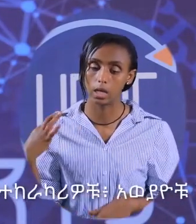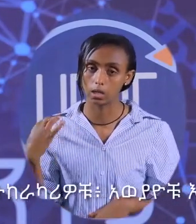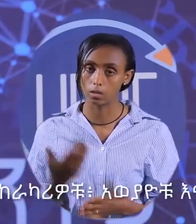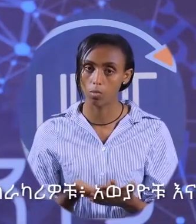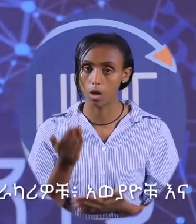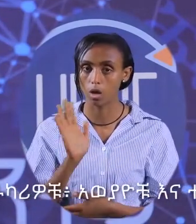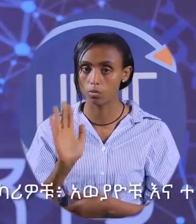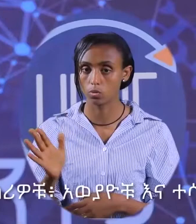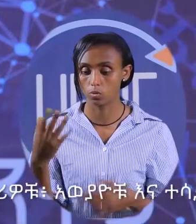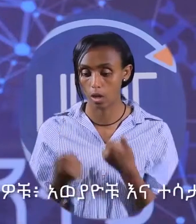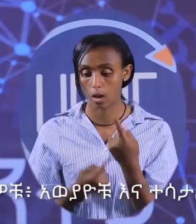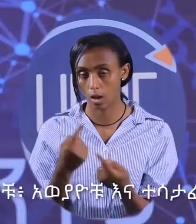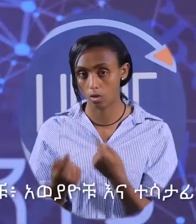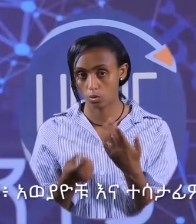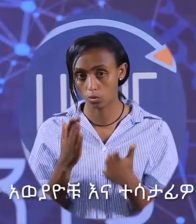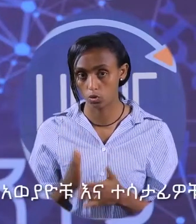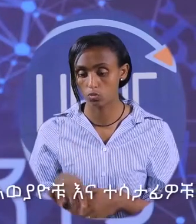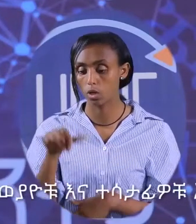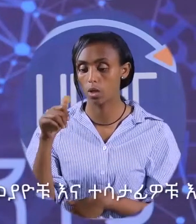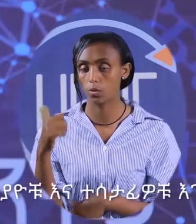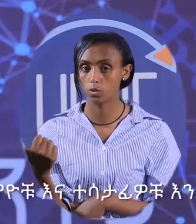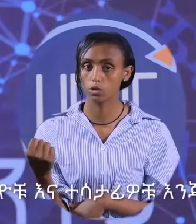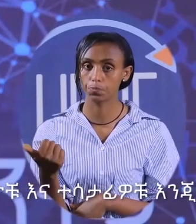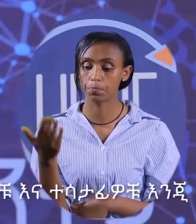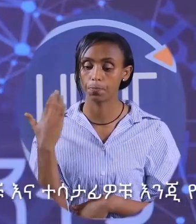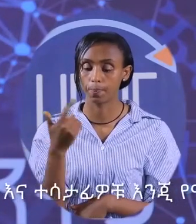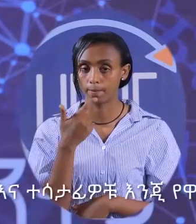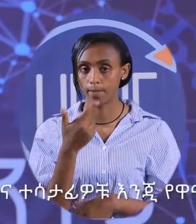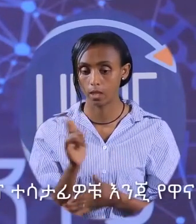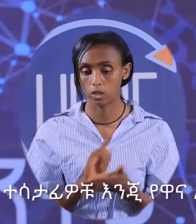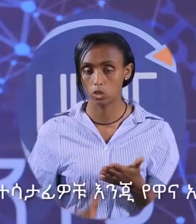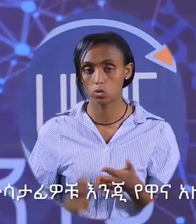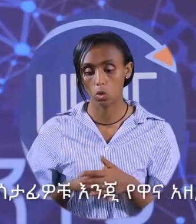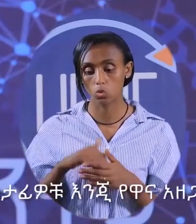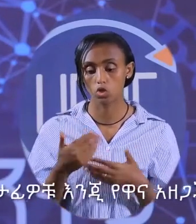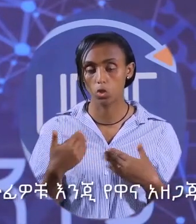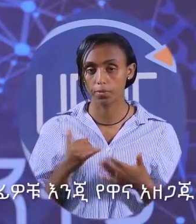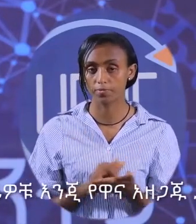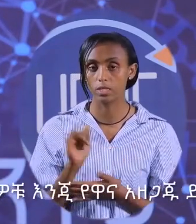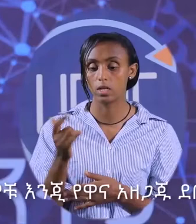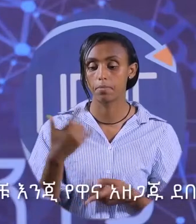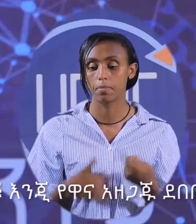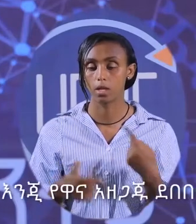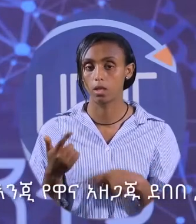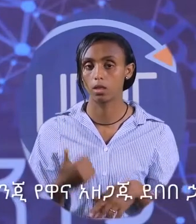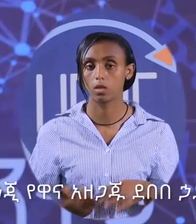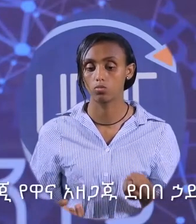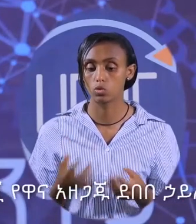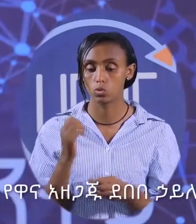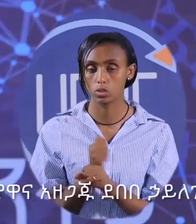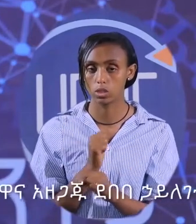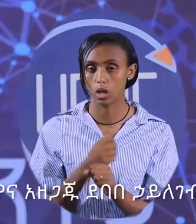ባለሀብቱ ነጋዴዎችም ሌሎችም ቀደም የተጠቀሱት ከውጭ ያሉትም እንኳን ኢንቨስተሮችም መጣው ብዙ